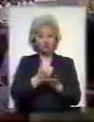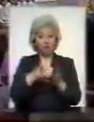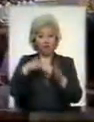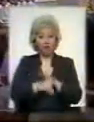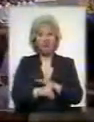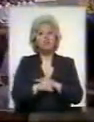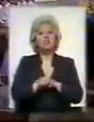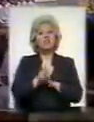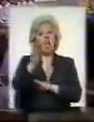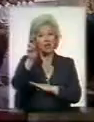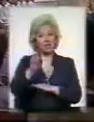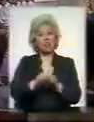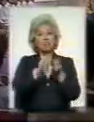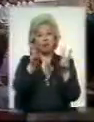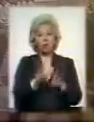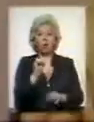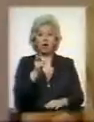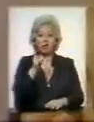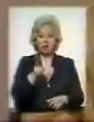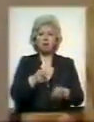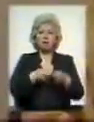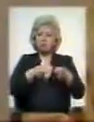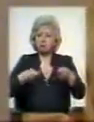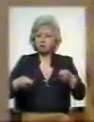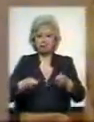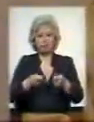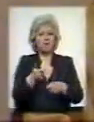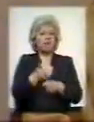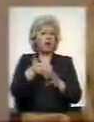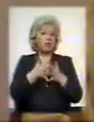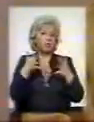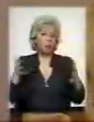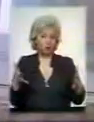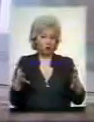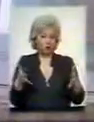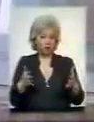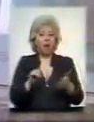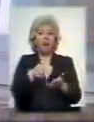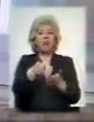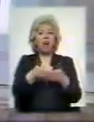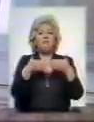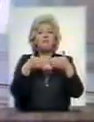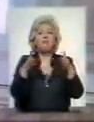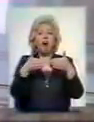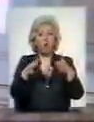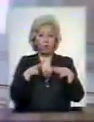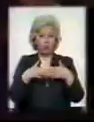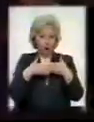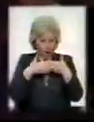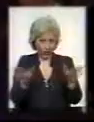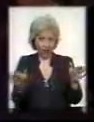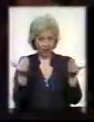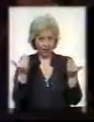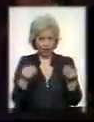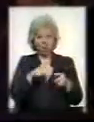Святой Екатерины на Невском проспекте длилось в два раза дольше обычно. Приход праздновал открытие главного входа в храм. Впервые за 10 лет